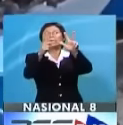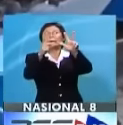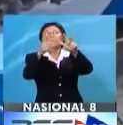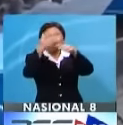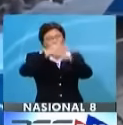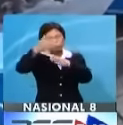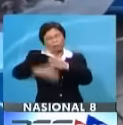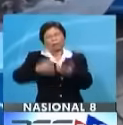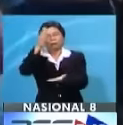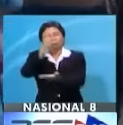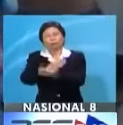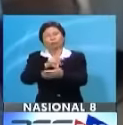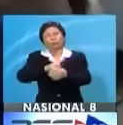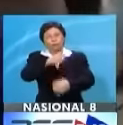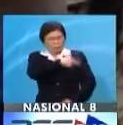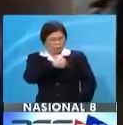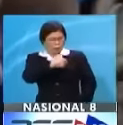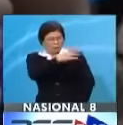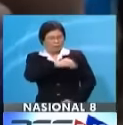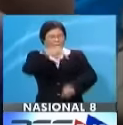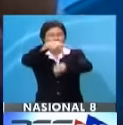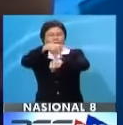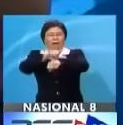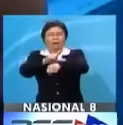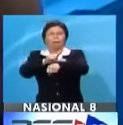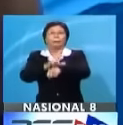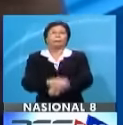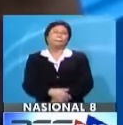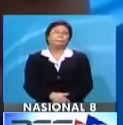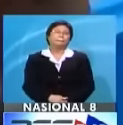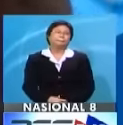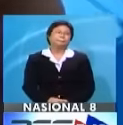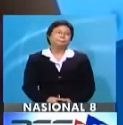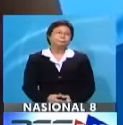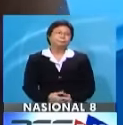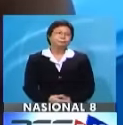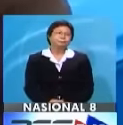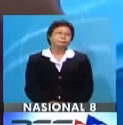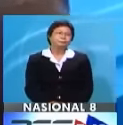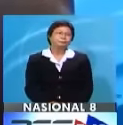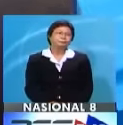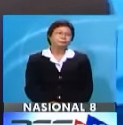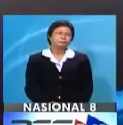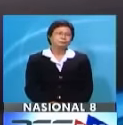telah mendarat di Indonesia dan Langkawi sebelum ini.